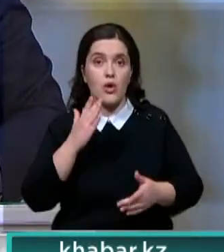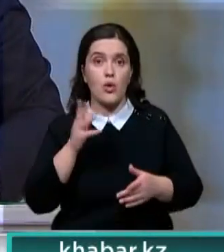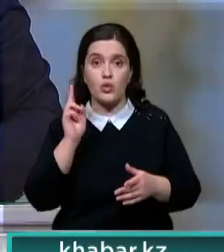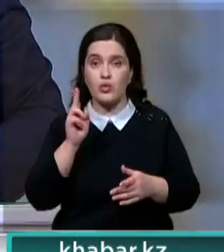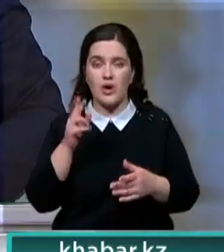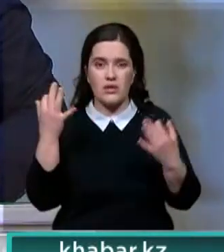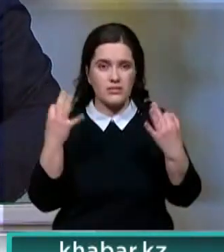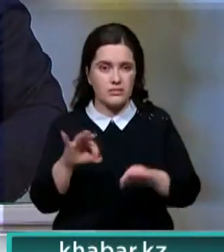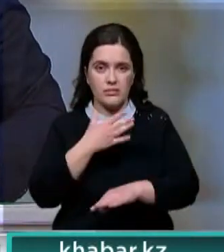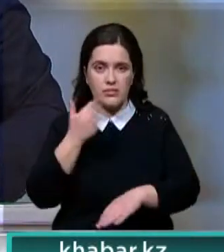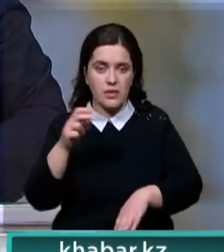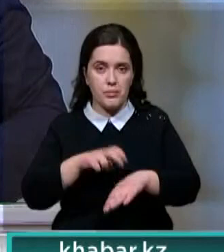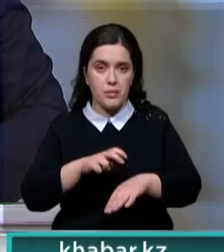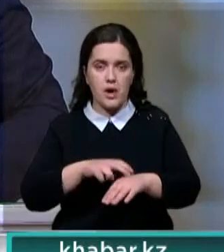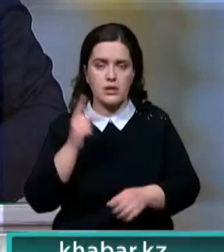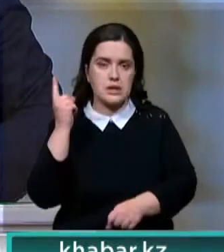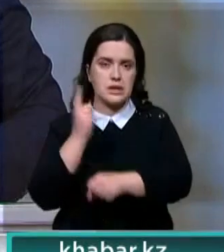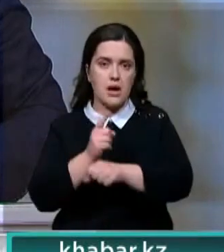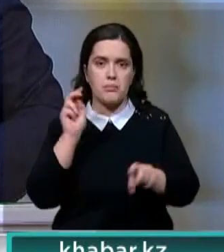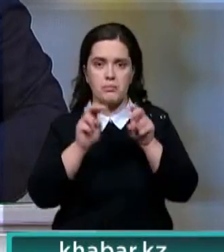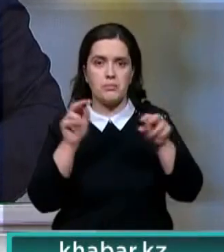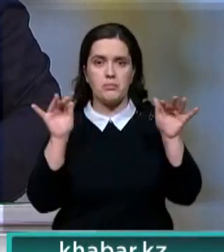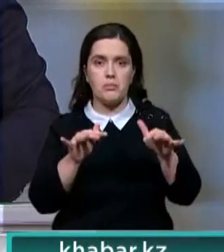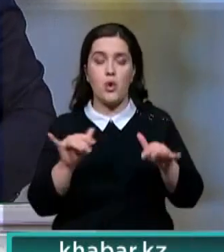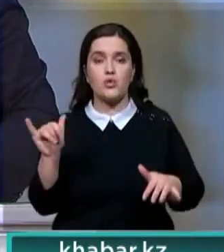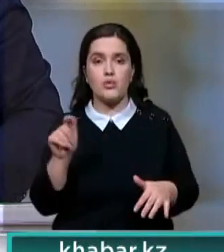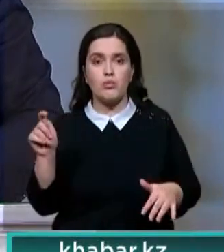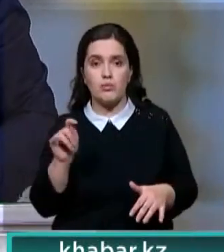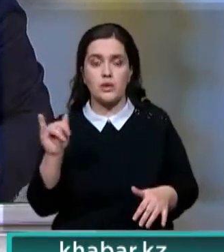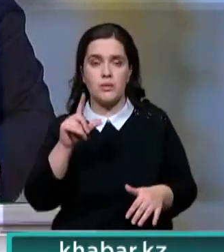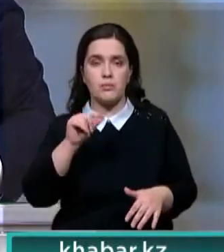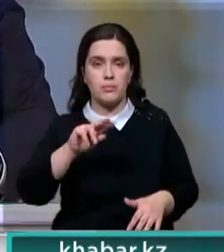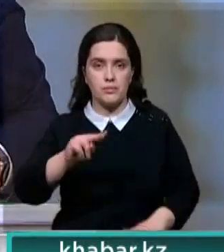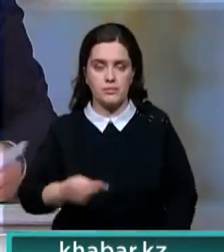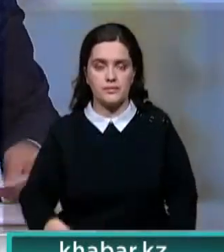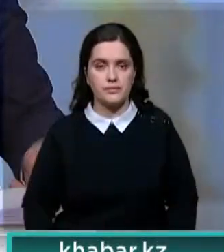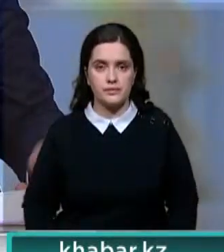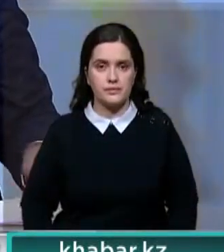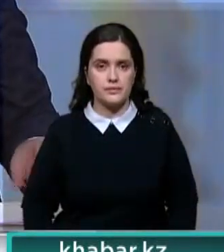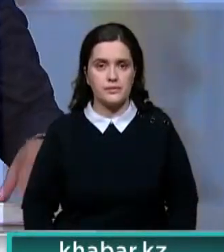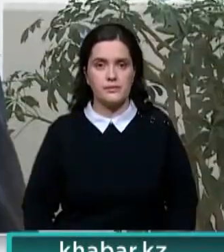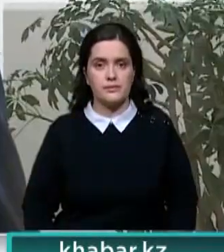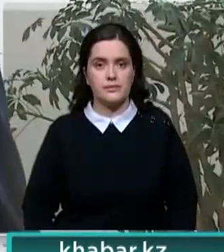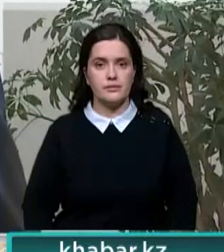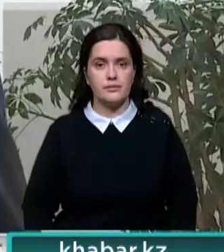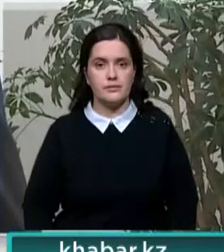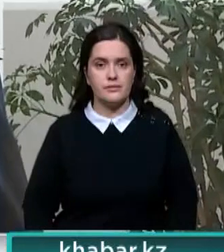имеющие медотвода, не смогут посещать места массового скопления не только в выходные, но и в будние дни.